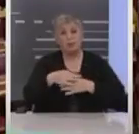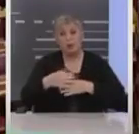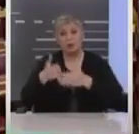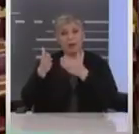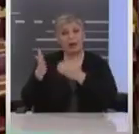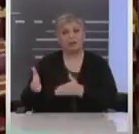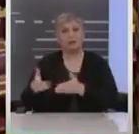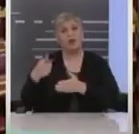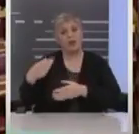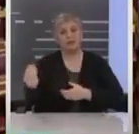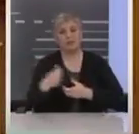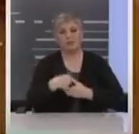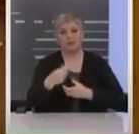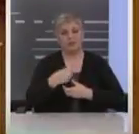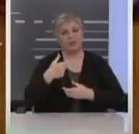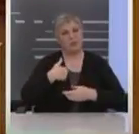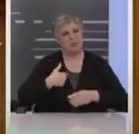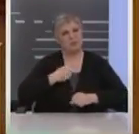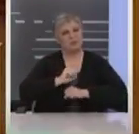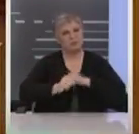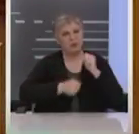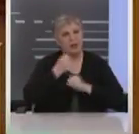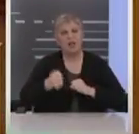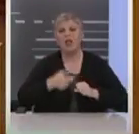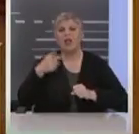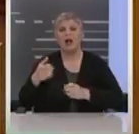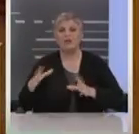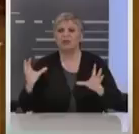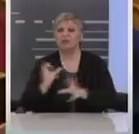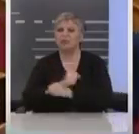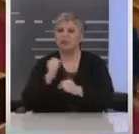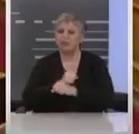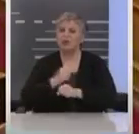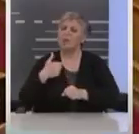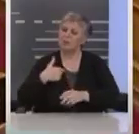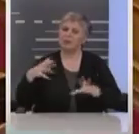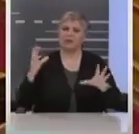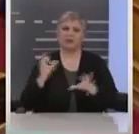μας έφεραν εδώ, για αυτούς αγωνιζόμαστε, για αυτούς ματώνουμε και θα τα καταφέρουμε.